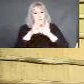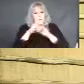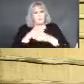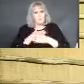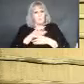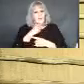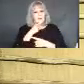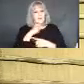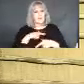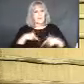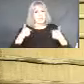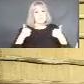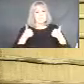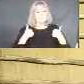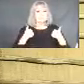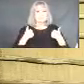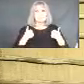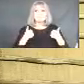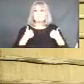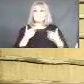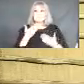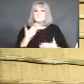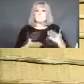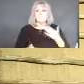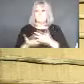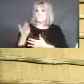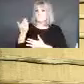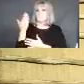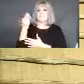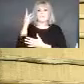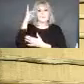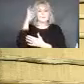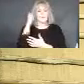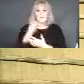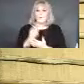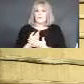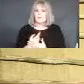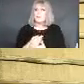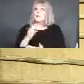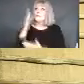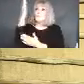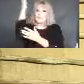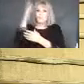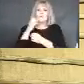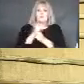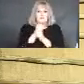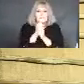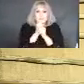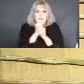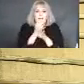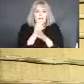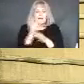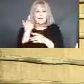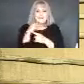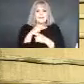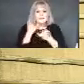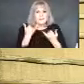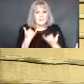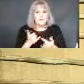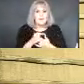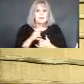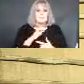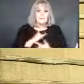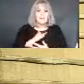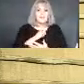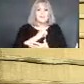nou oor Jesus. En miskien het jy nog nooit die evangelie so gehoor, dat God beloof, hy maak alles nuut, hy daarmee begin,